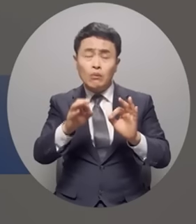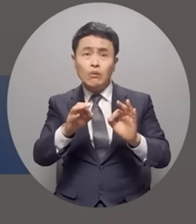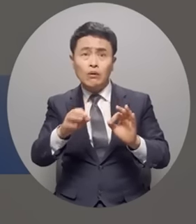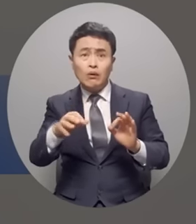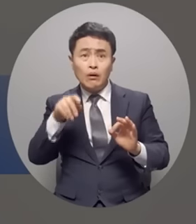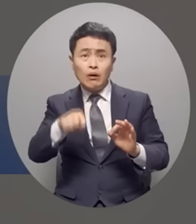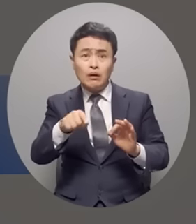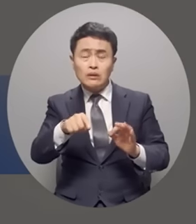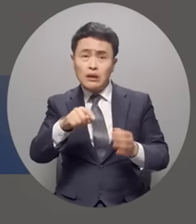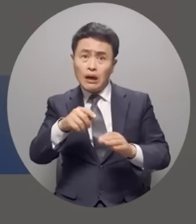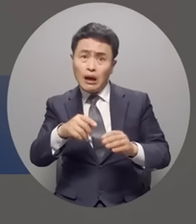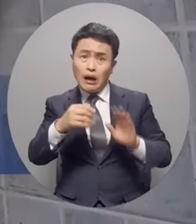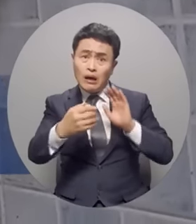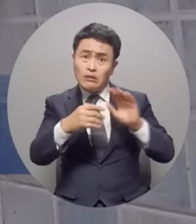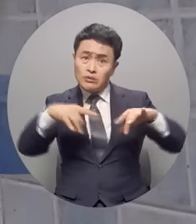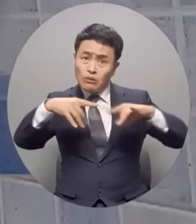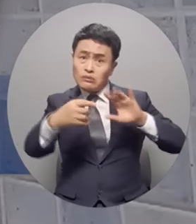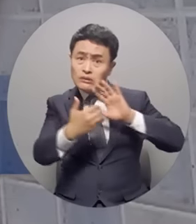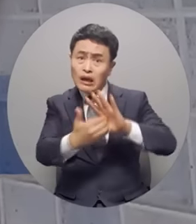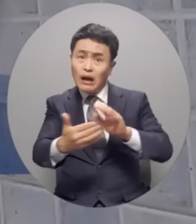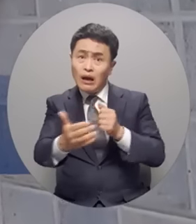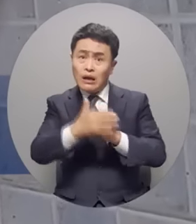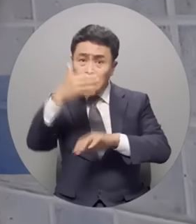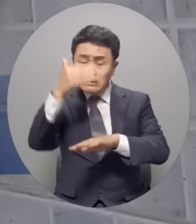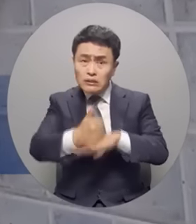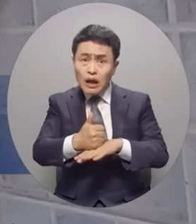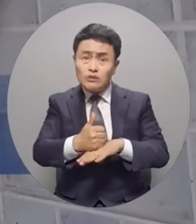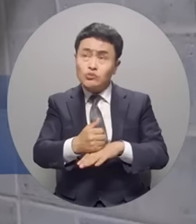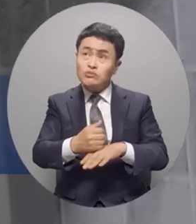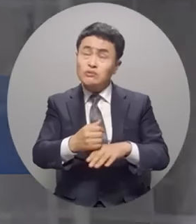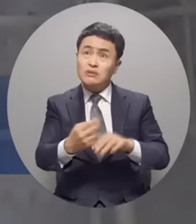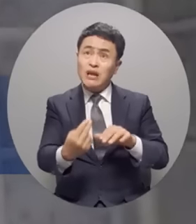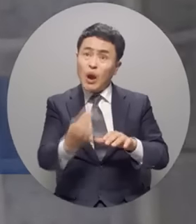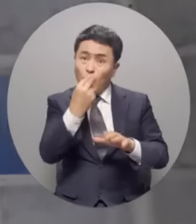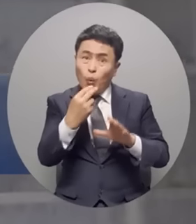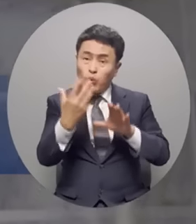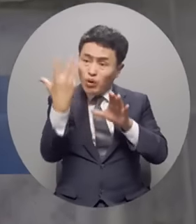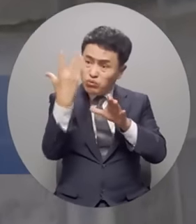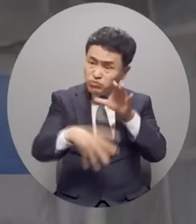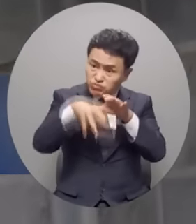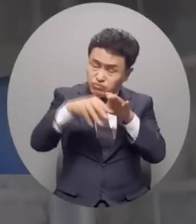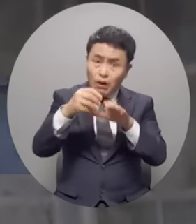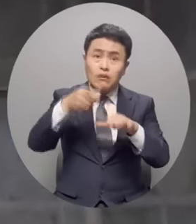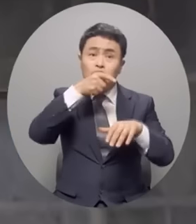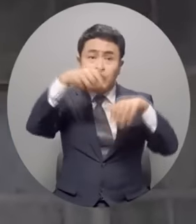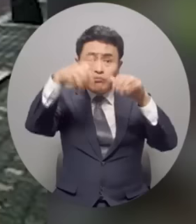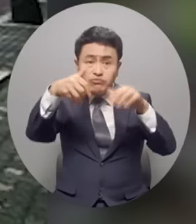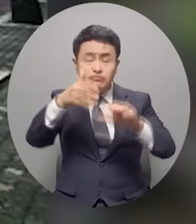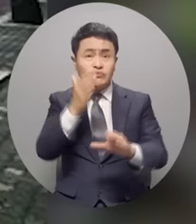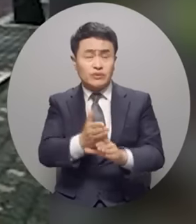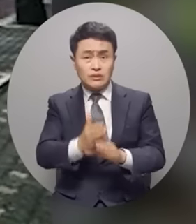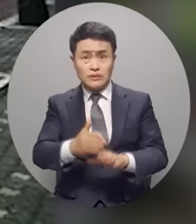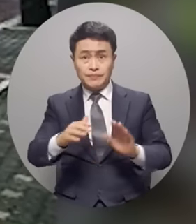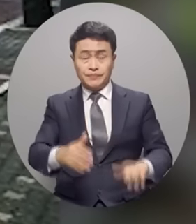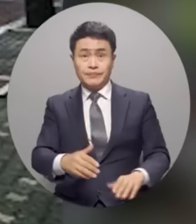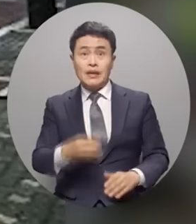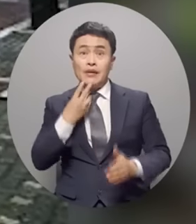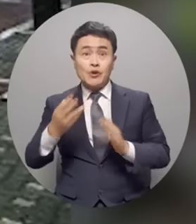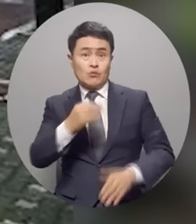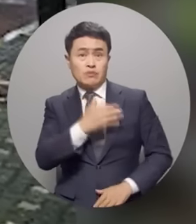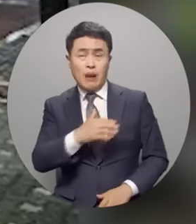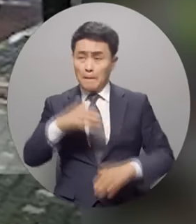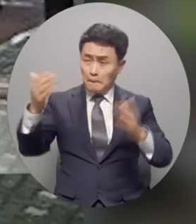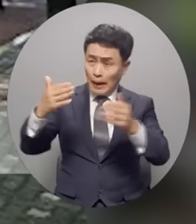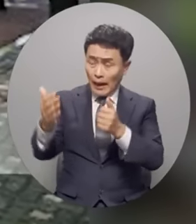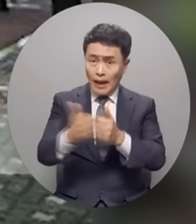양쪽에 구조에서 전기가 스파크가 막 일어나면서 저희 지금 다음 꼬박 새고요. 밥도 못 해먹어요. 경기 부천에선 강한